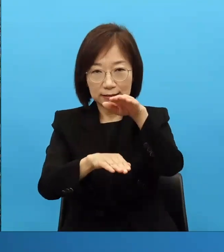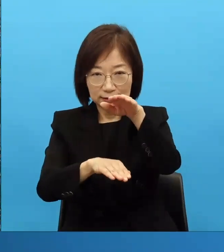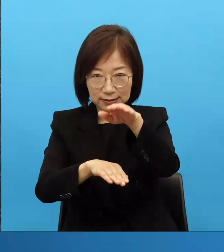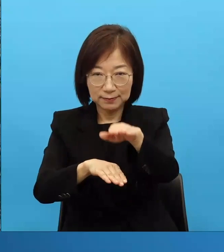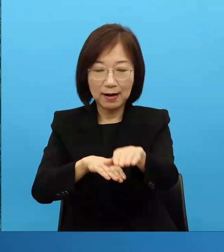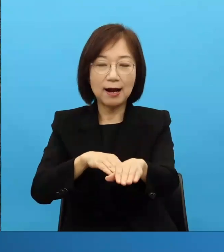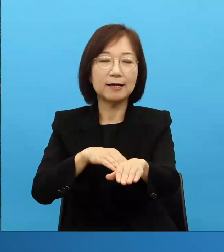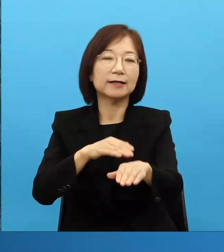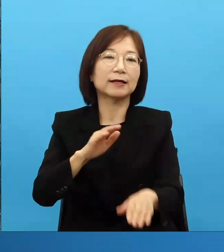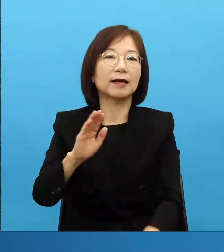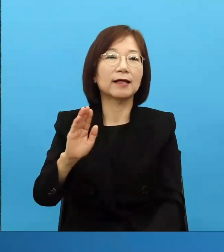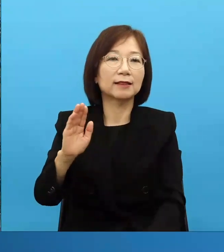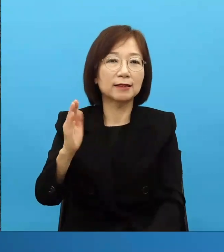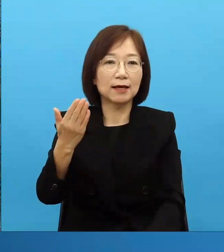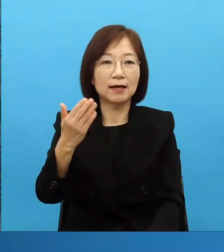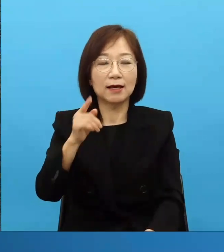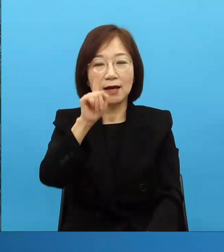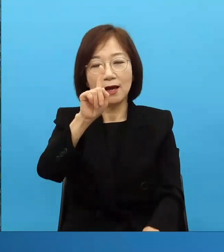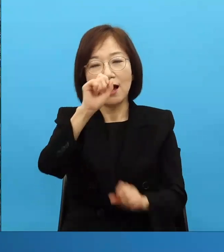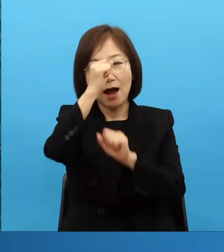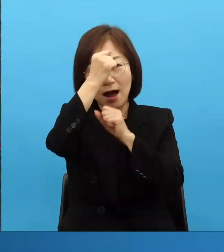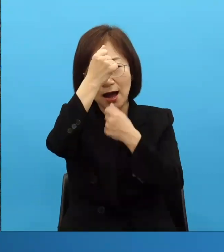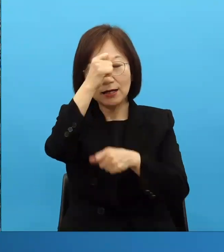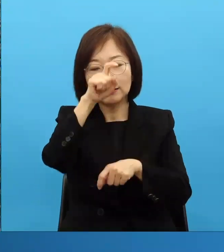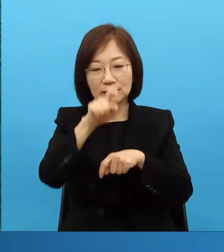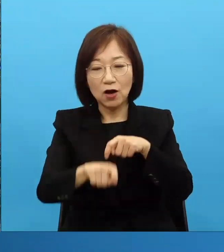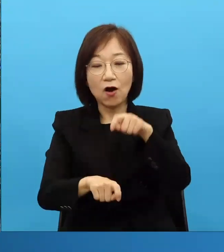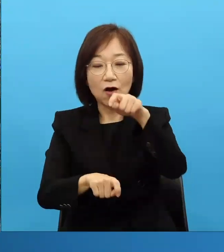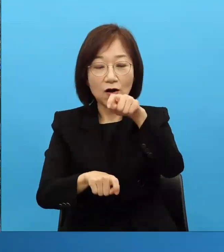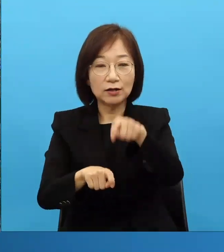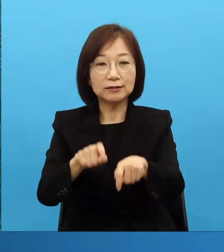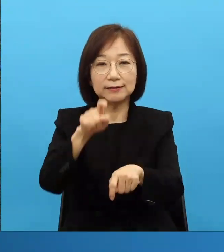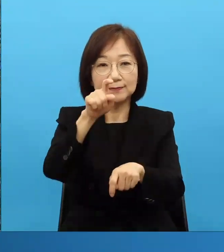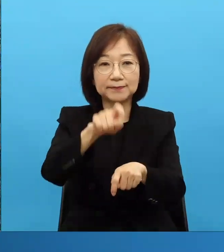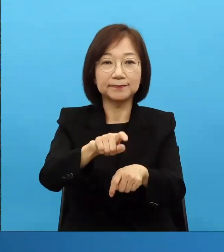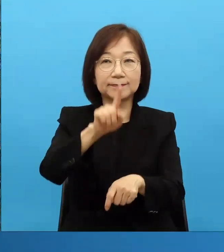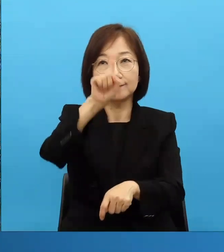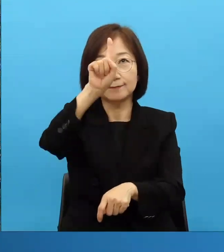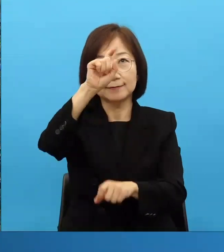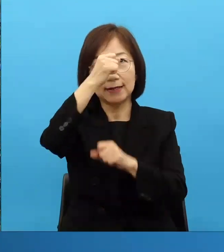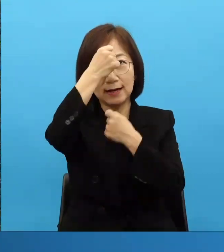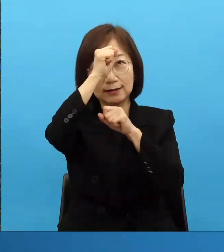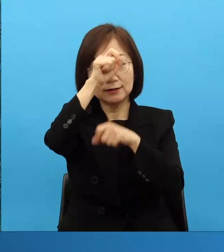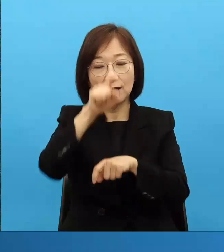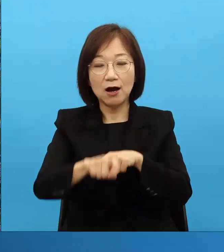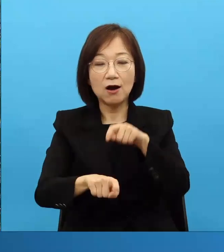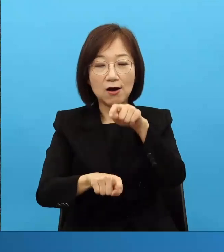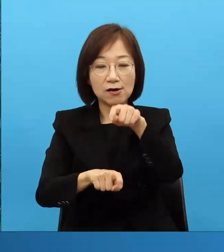주